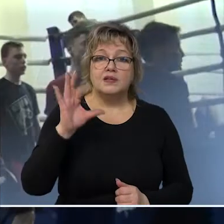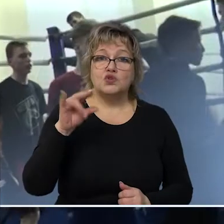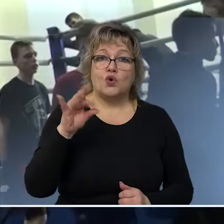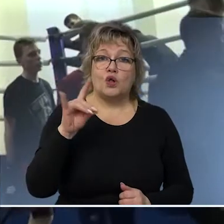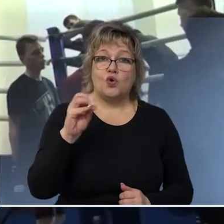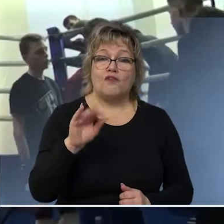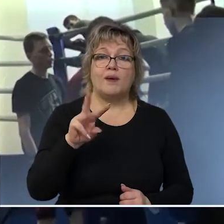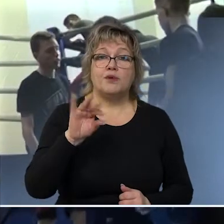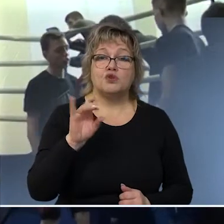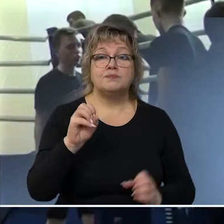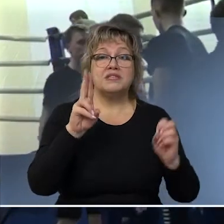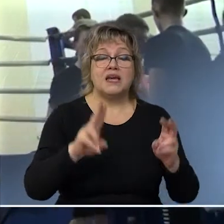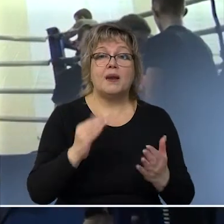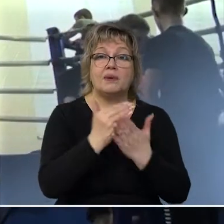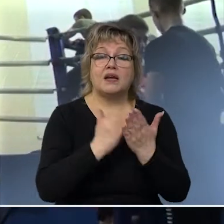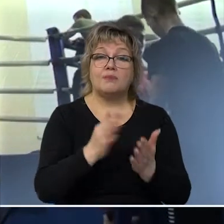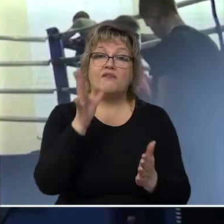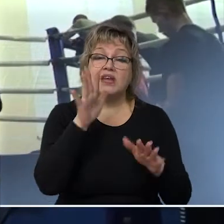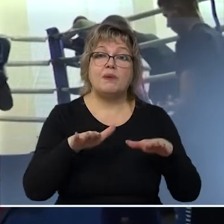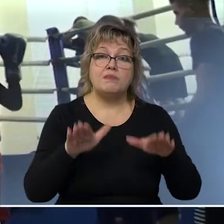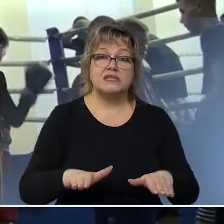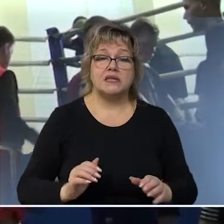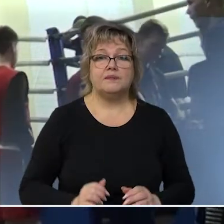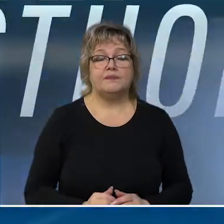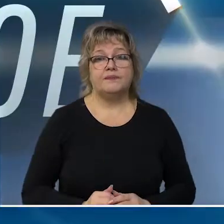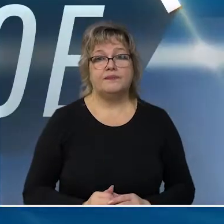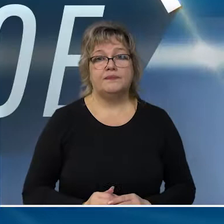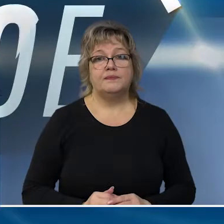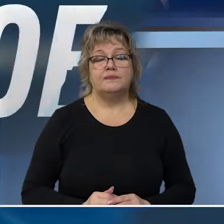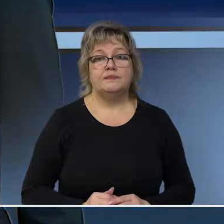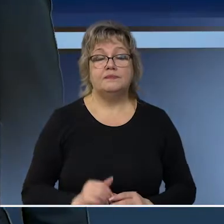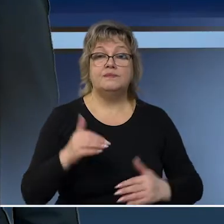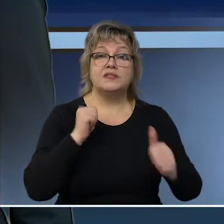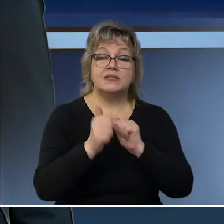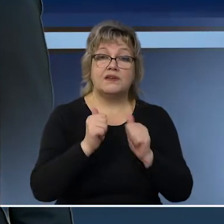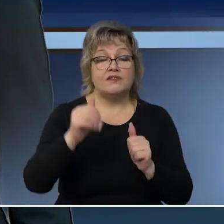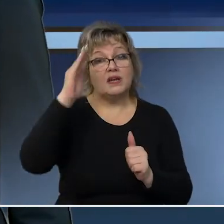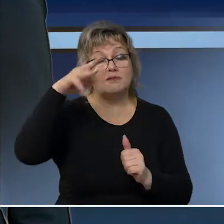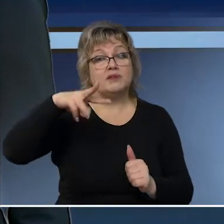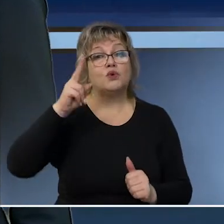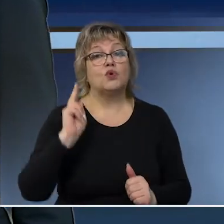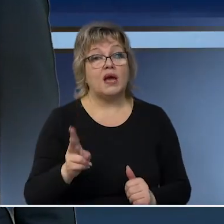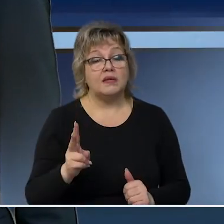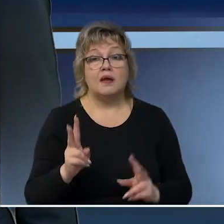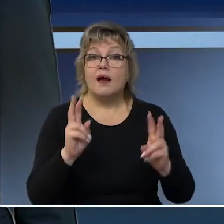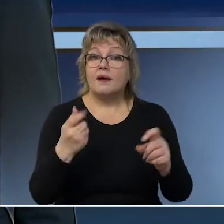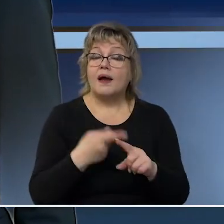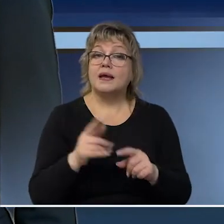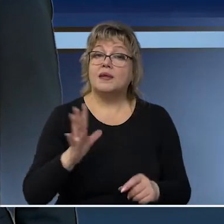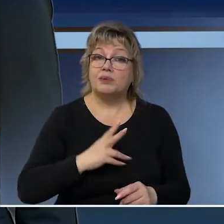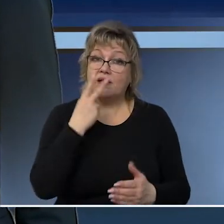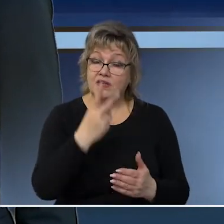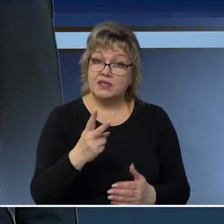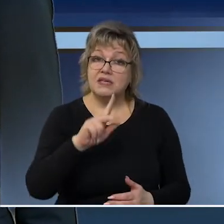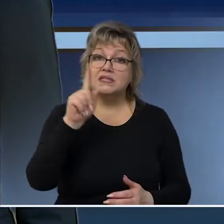Галина Соколова, Артем Мирошников. Специально для программы «Время местное». Соревновались парни и в Матвеевом кургане. Как это